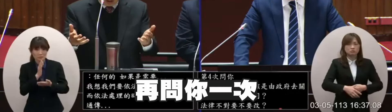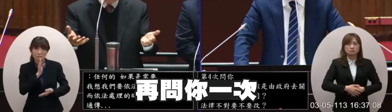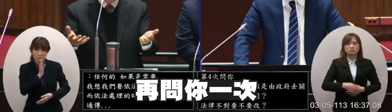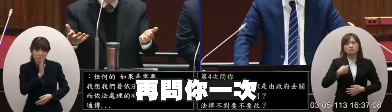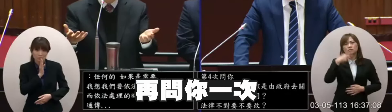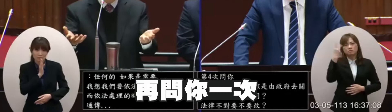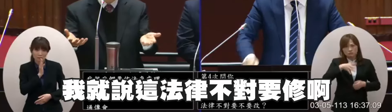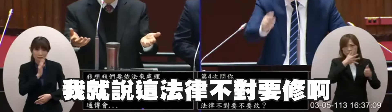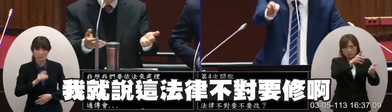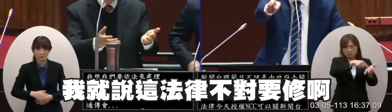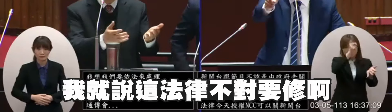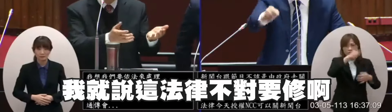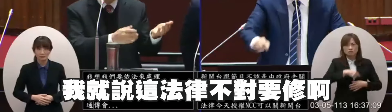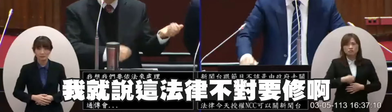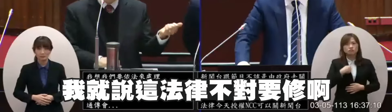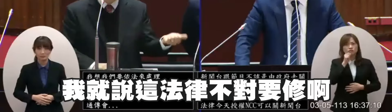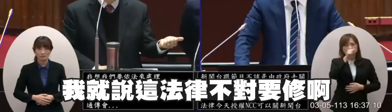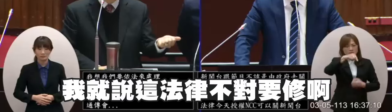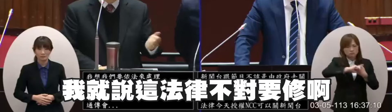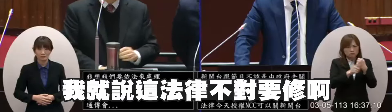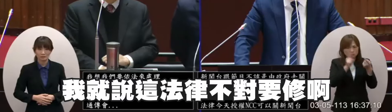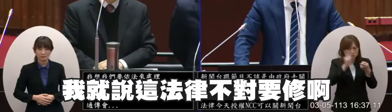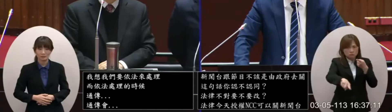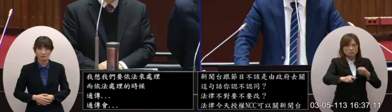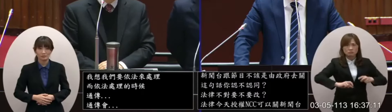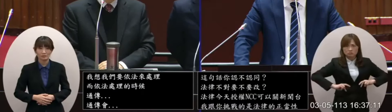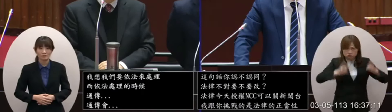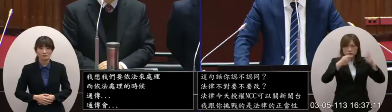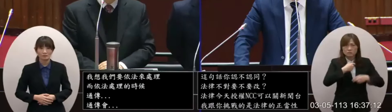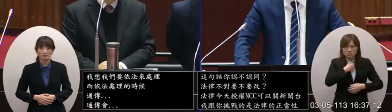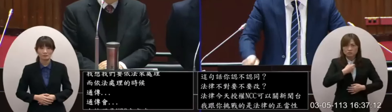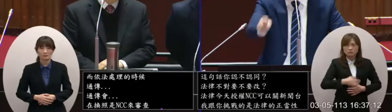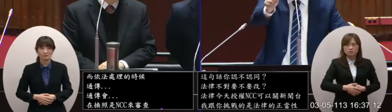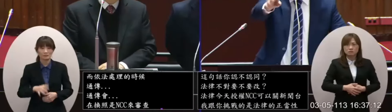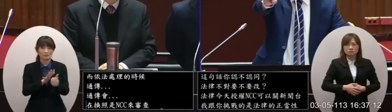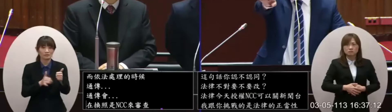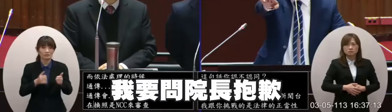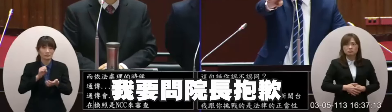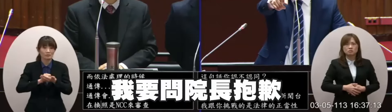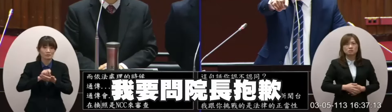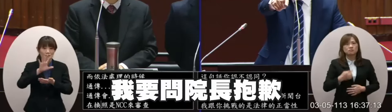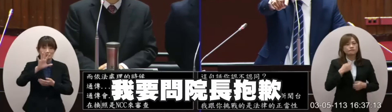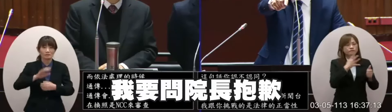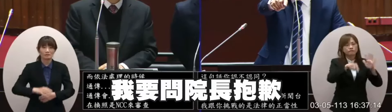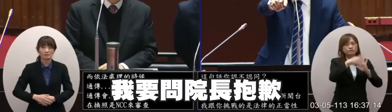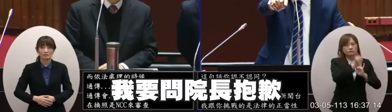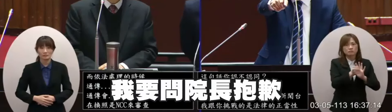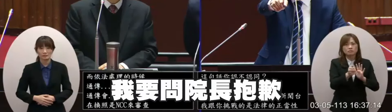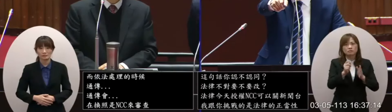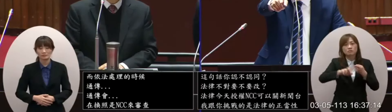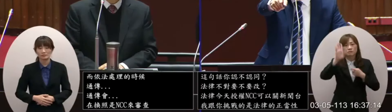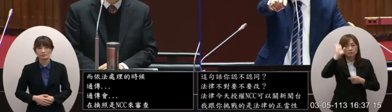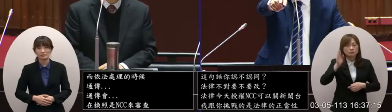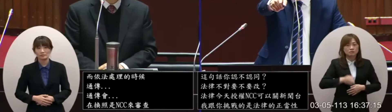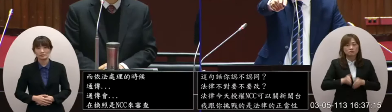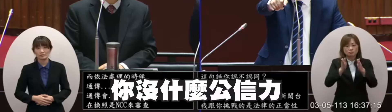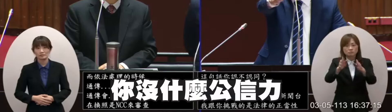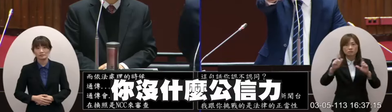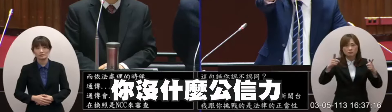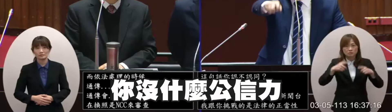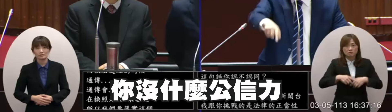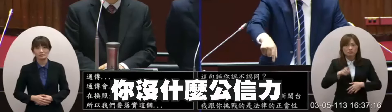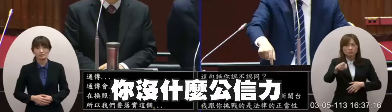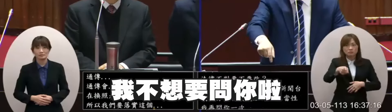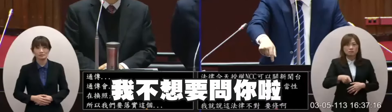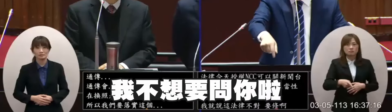以我再问你一次，我就说这法律不对要修啊。所以你要，我要问院长，抱歉，你